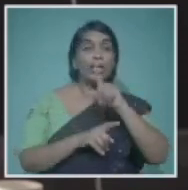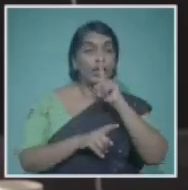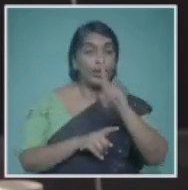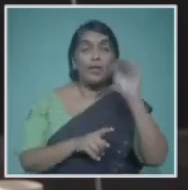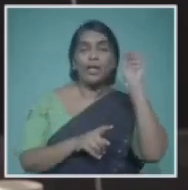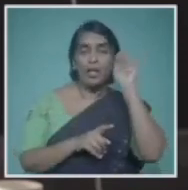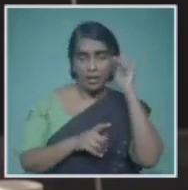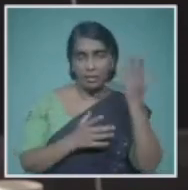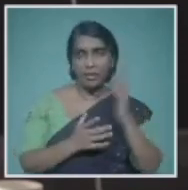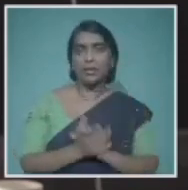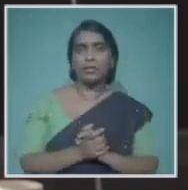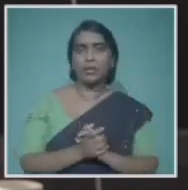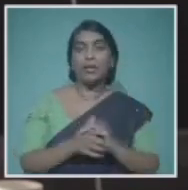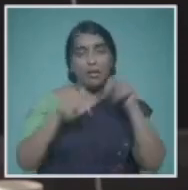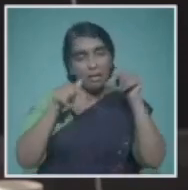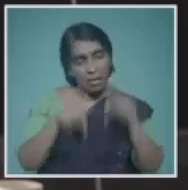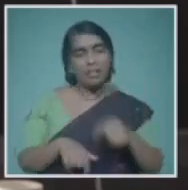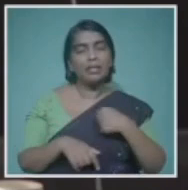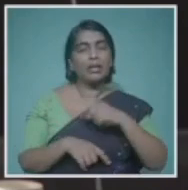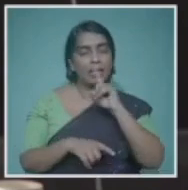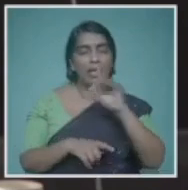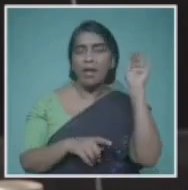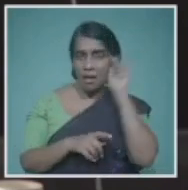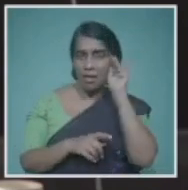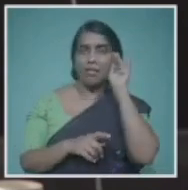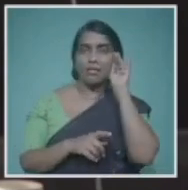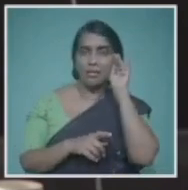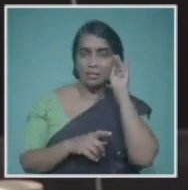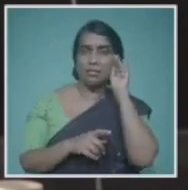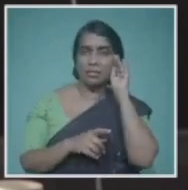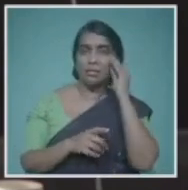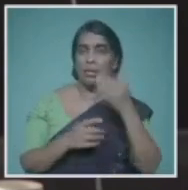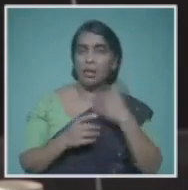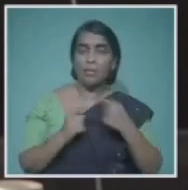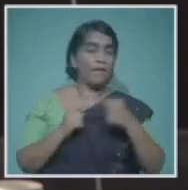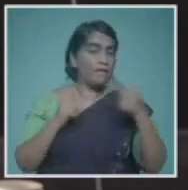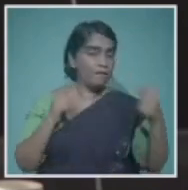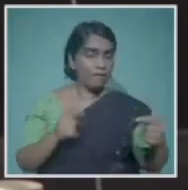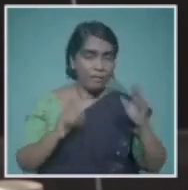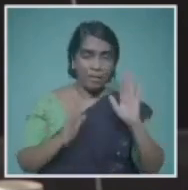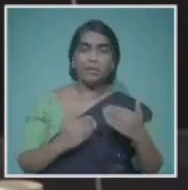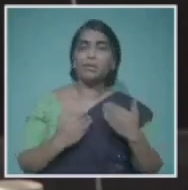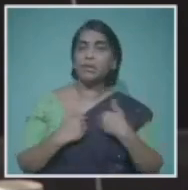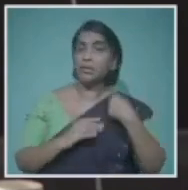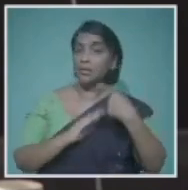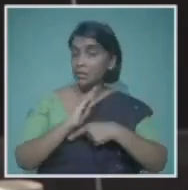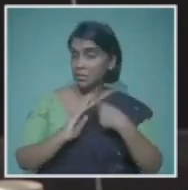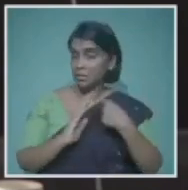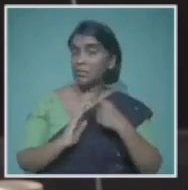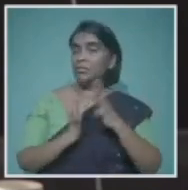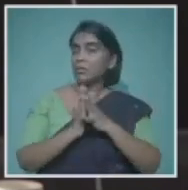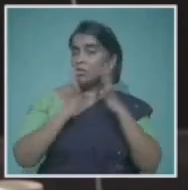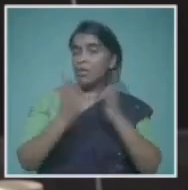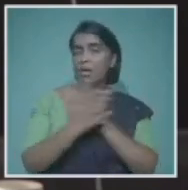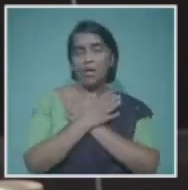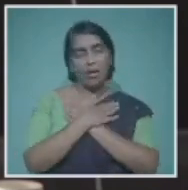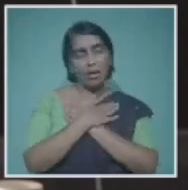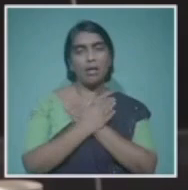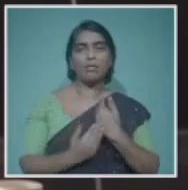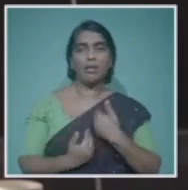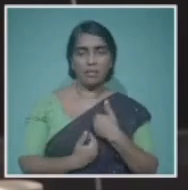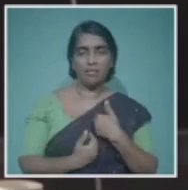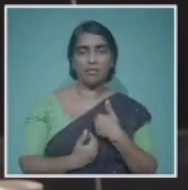ඇහුවේ නැහැ. අද හරි මං කියන එක අහන්න. අපි විපක්ෂයේ හිටියට මේ රට ගැන විශාල ආදරයක්